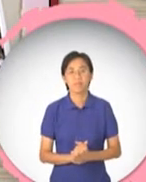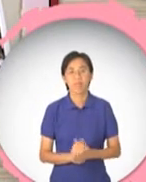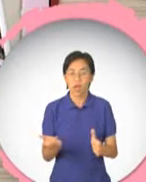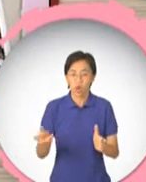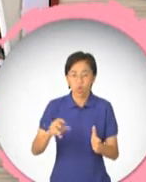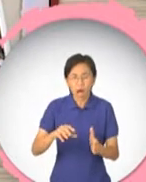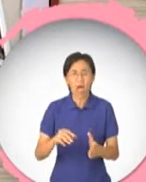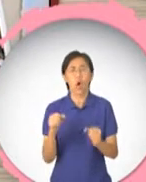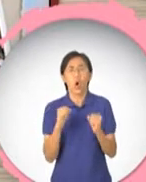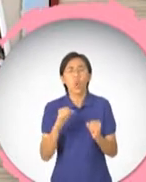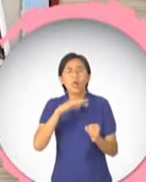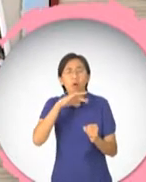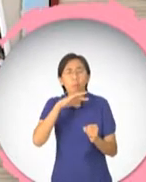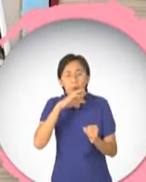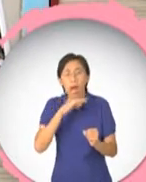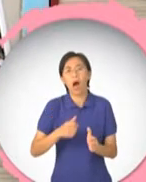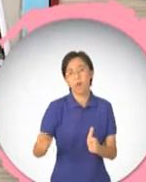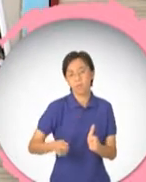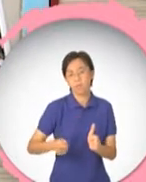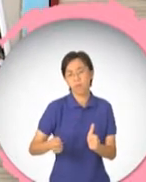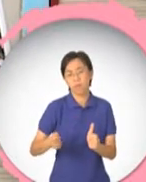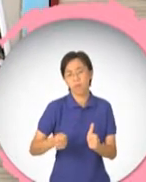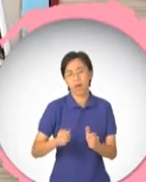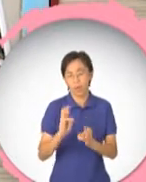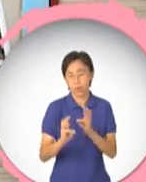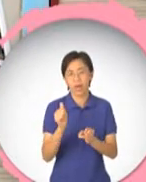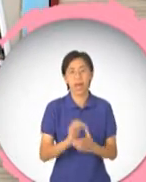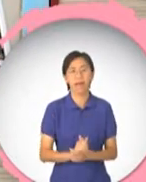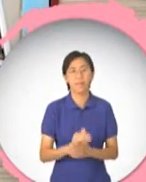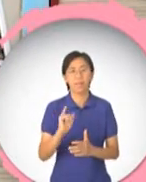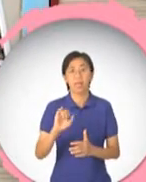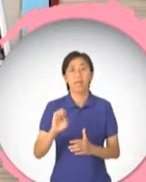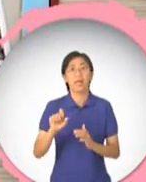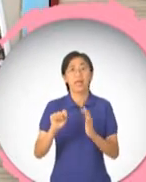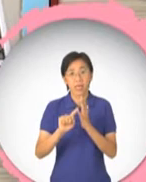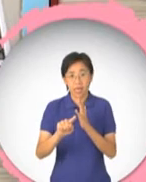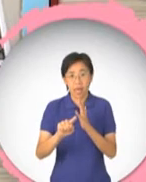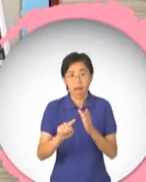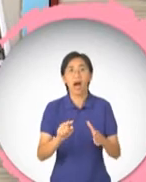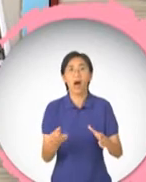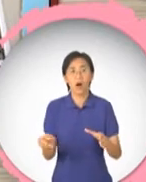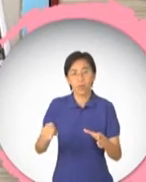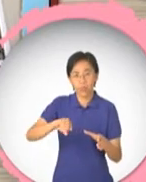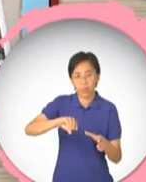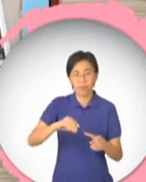จจะร่อนสักครั้งหนึ่งก็ได้นะคะจากน ั ้นก็ใส่ยีสต์ลงไปเลยค่ะ